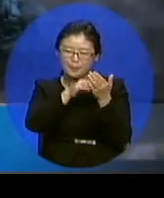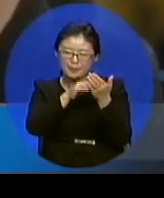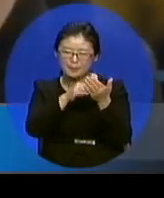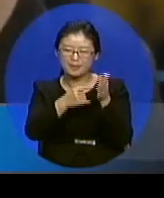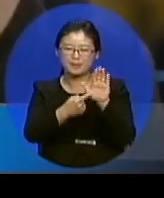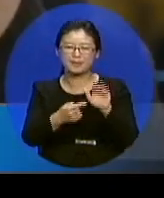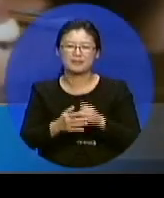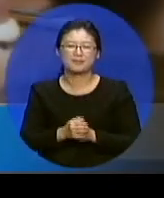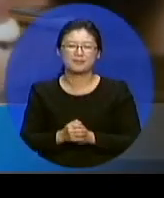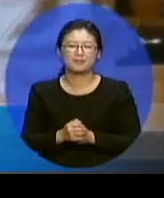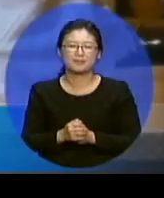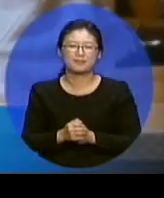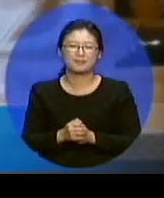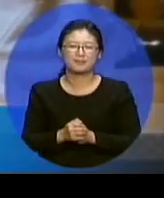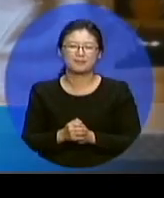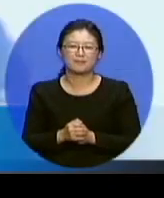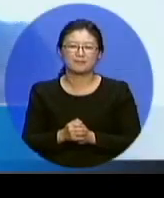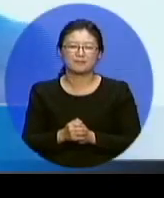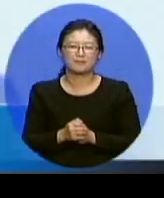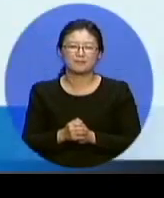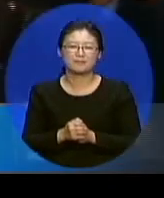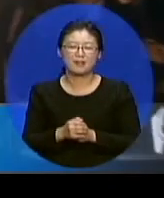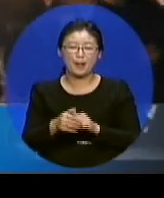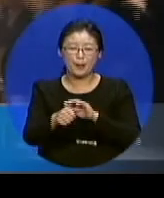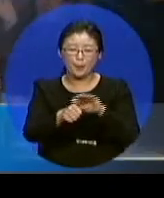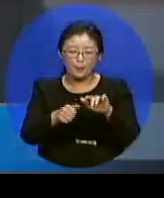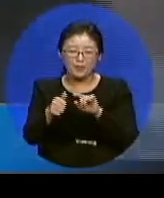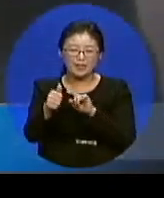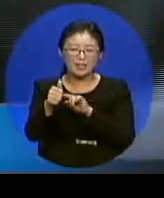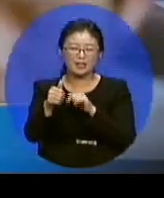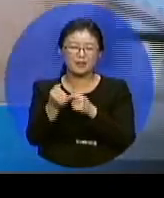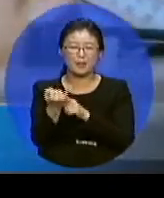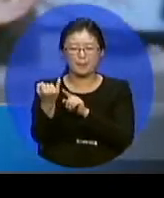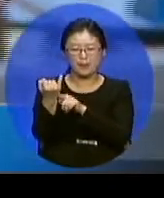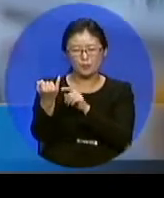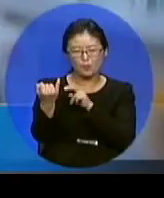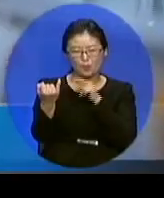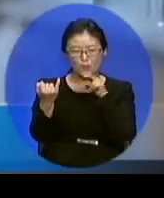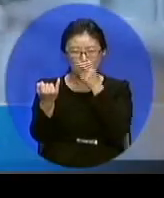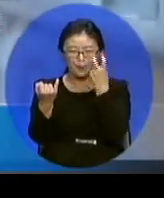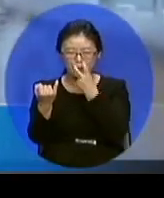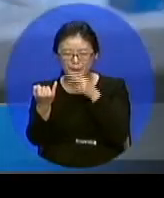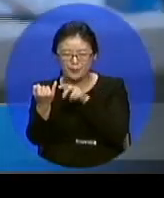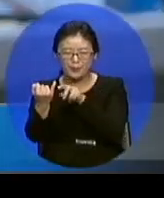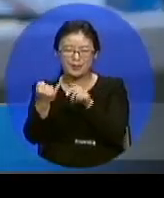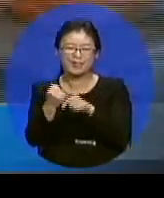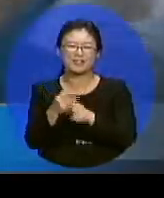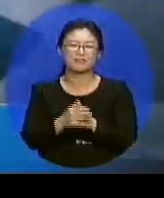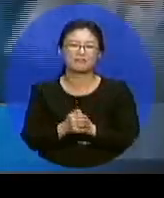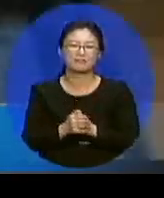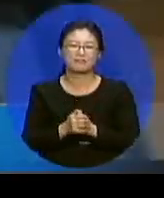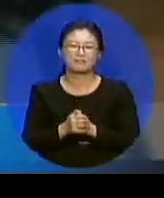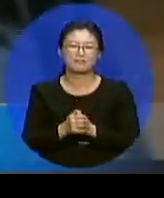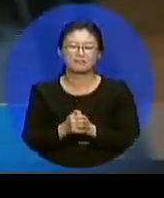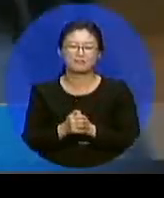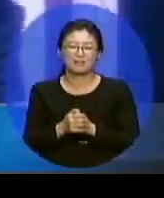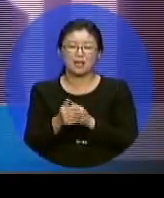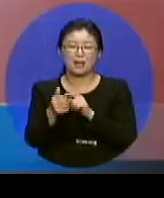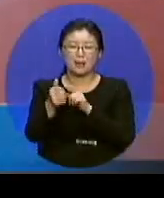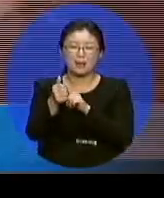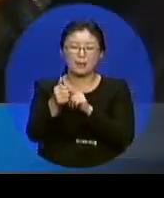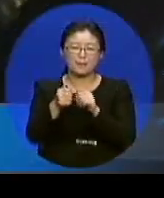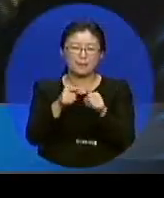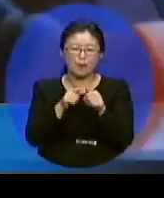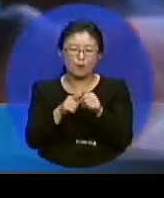하나둘 펼쳐지기 시작하는데 소심남 영수의 배우자 추적기를 다룬 로맨틱 코미디. 영수의 추적은